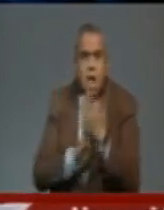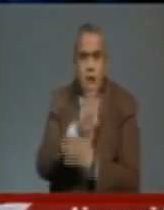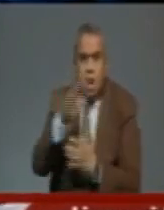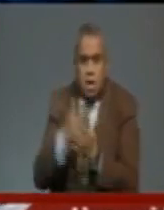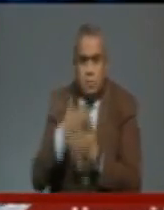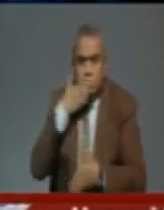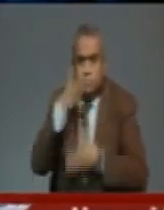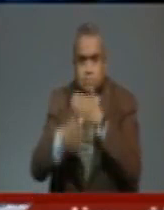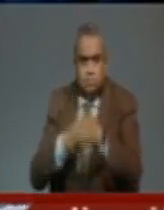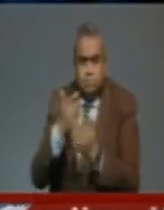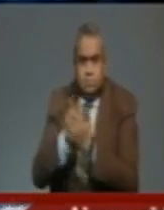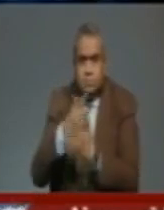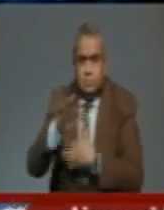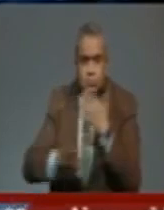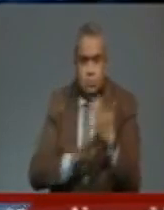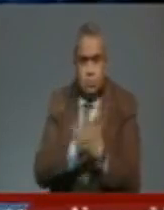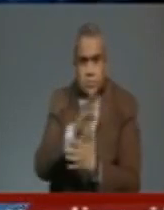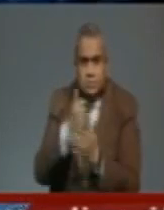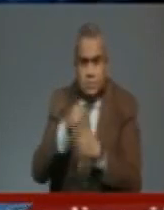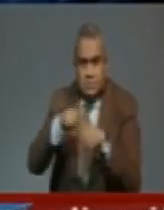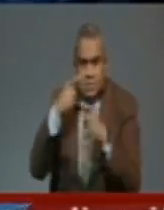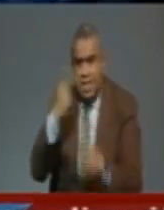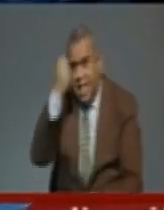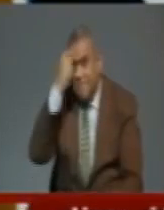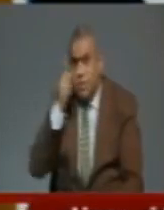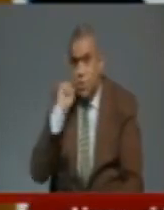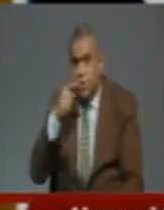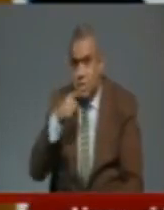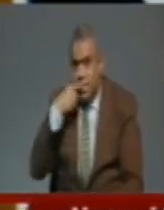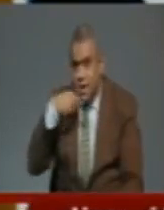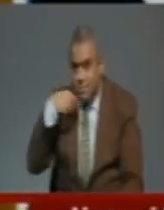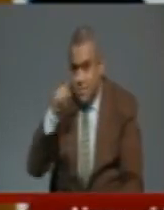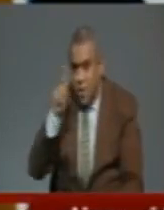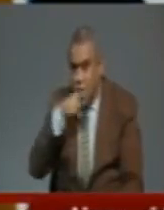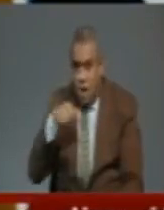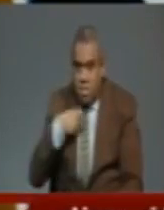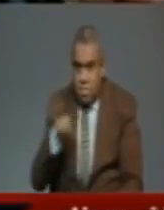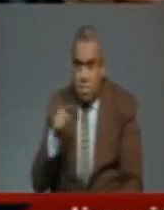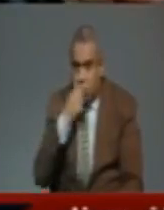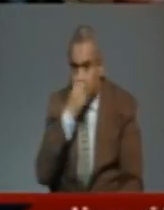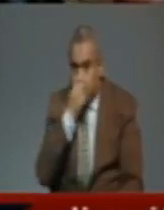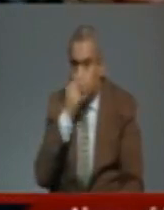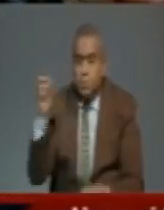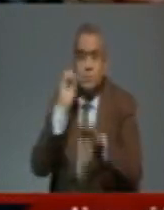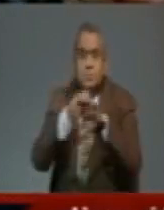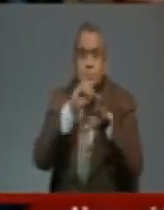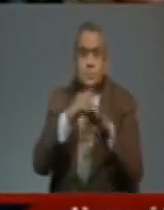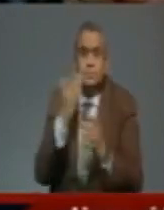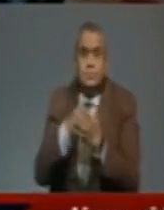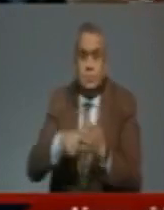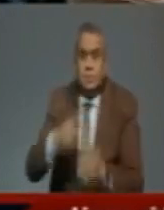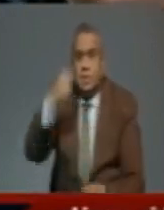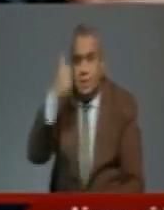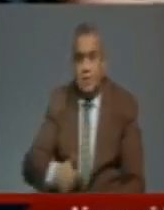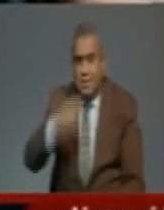نتيجة الأحداث بتاعة 2011، أنا بقول كلام معقول؟ تمام يا فندم. طب أنا بقول كده ليه؟ ما هنا في مستثمرين موجودين